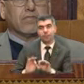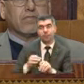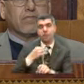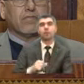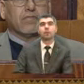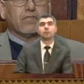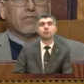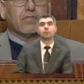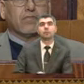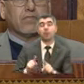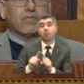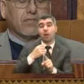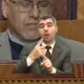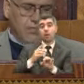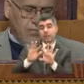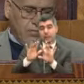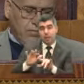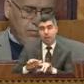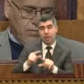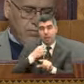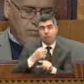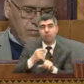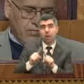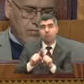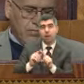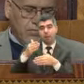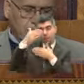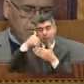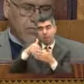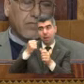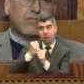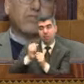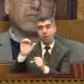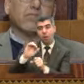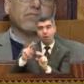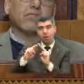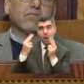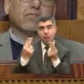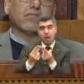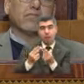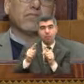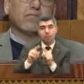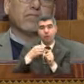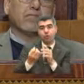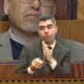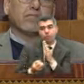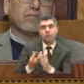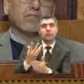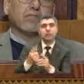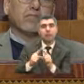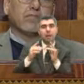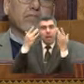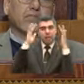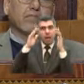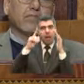عند تقرير المجلس الجالية أن تتم أن تشكل وكالة لنشر الثقافة المغربية بدول